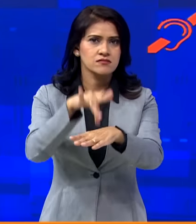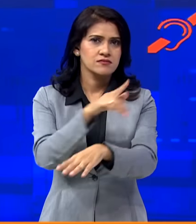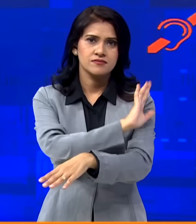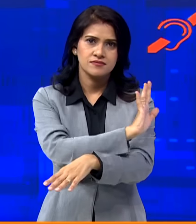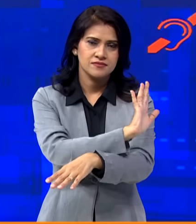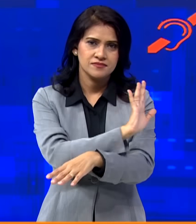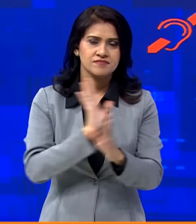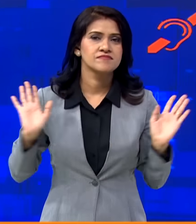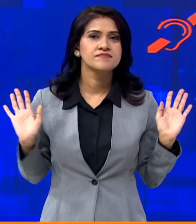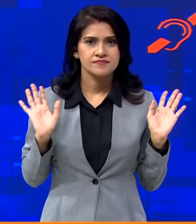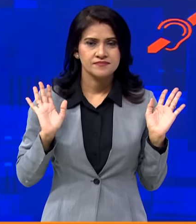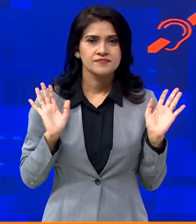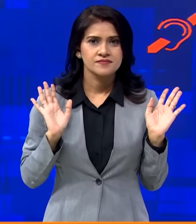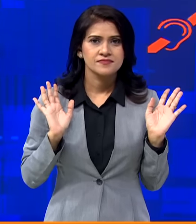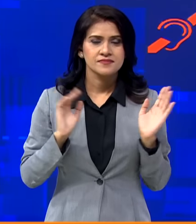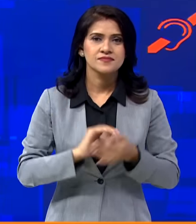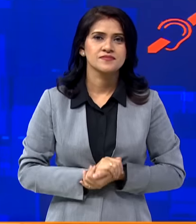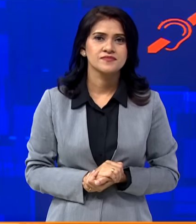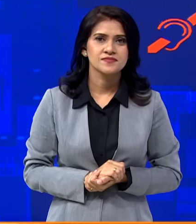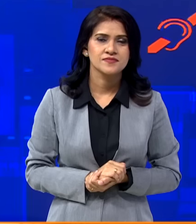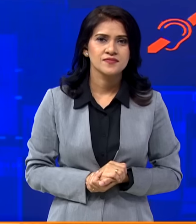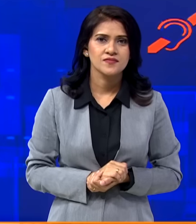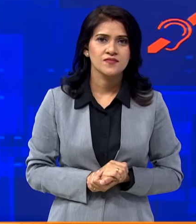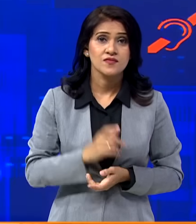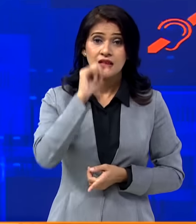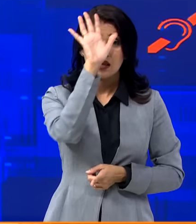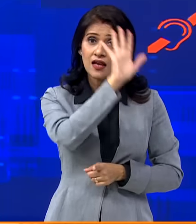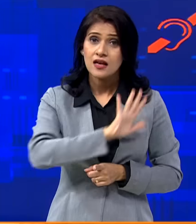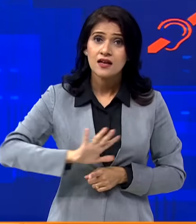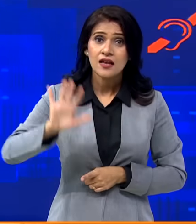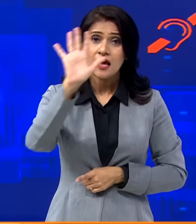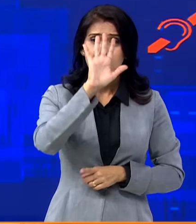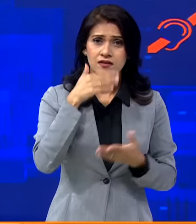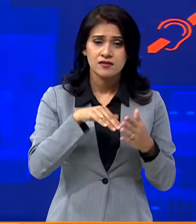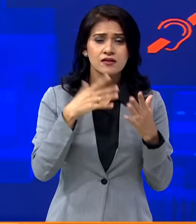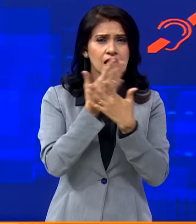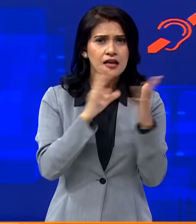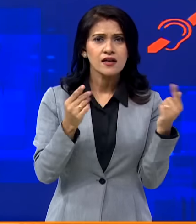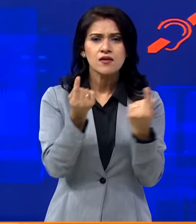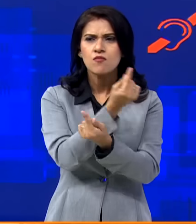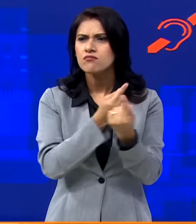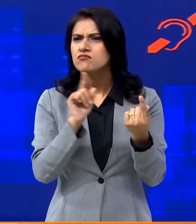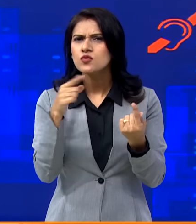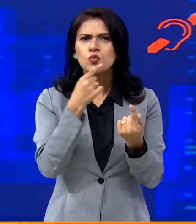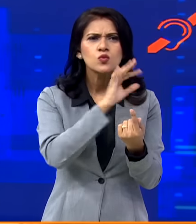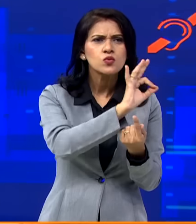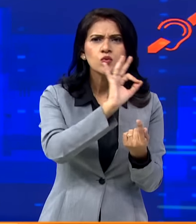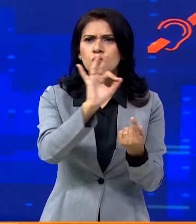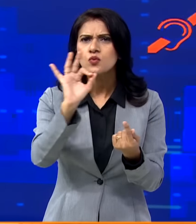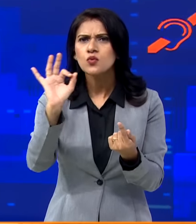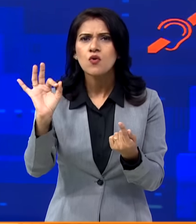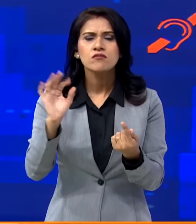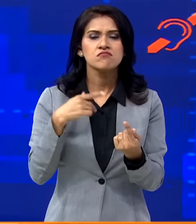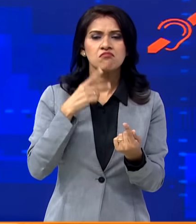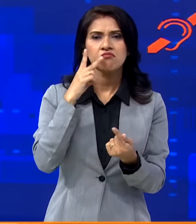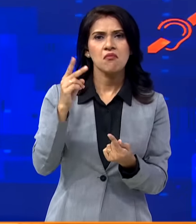करता अब मुझे इस देश के अंदर किसी भी राजनीतिक दल में नरेंद्र मोदी से पवित्र हाथ किसी के